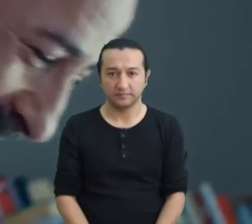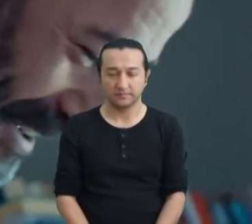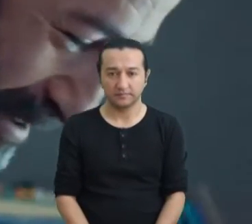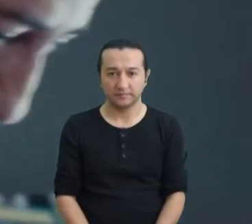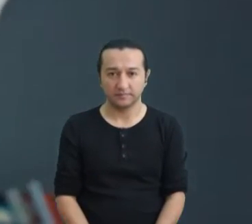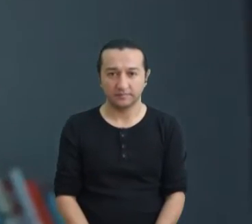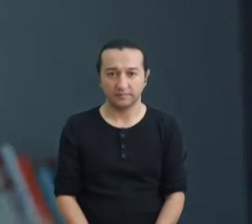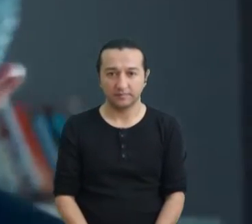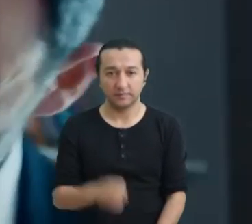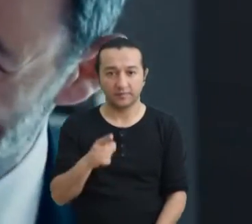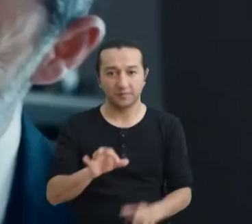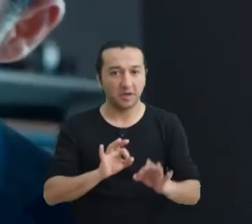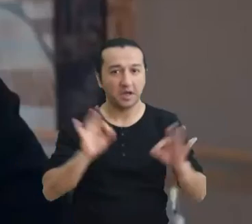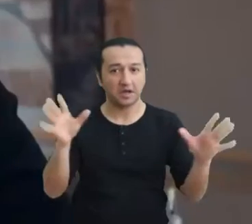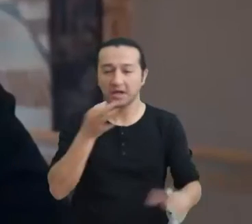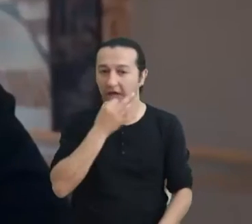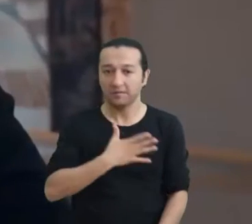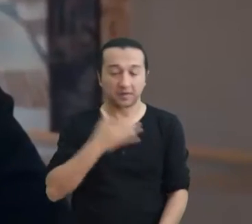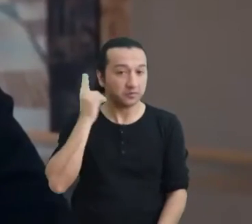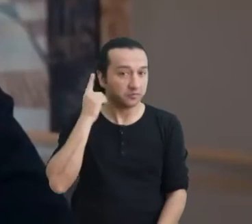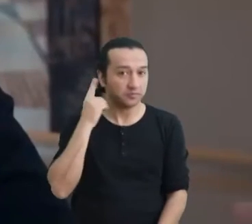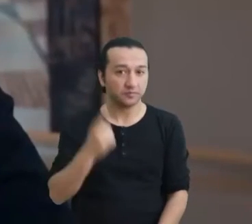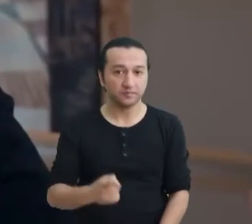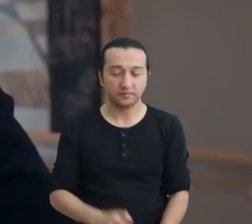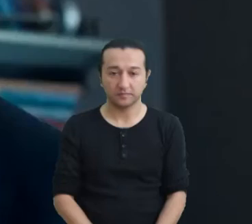göstererek güldü. Bu harika bir haber.